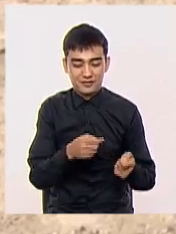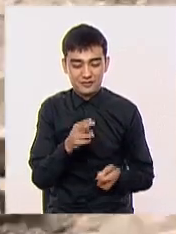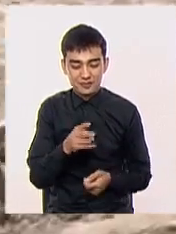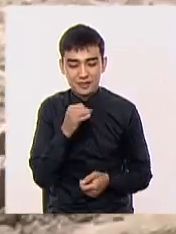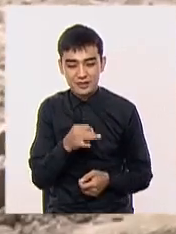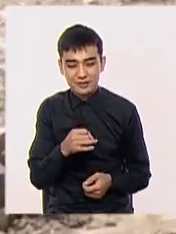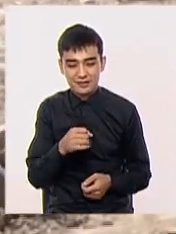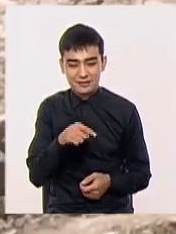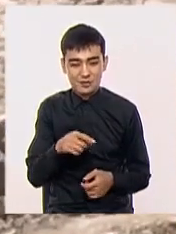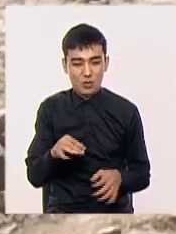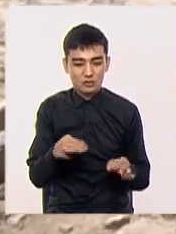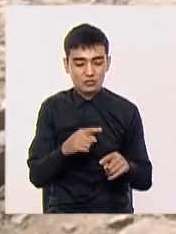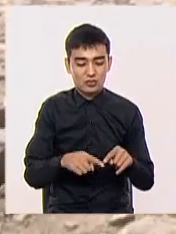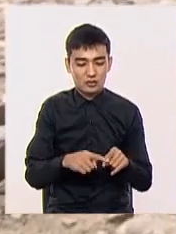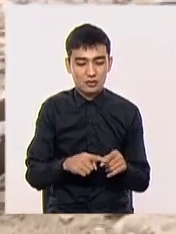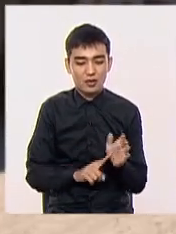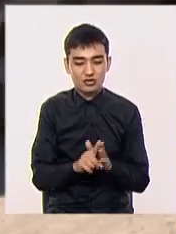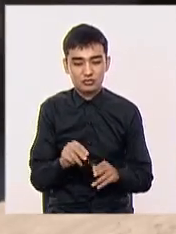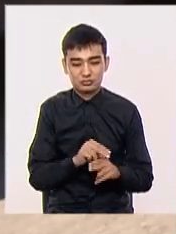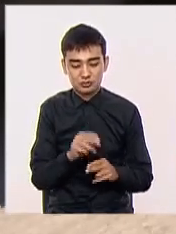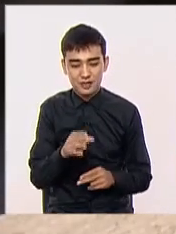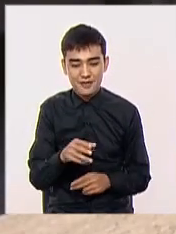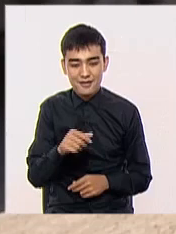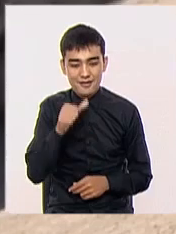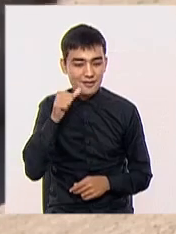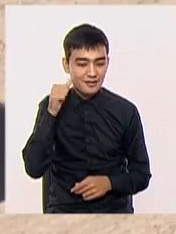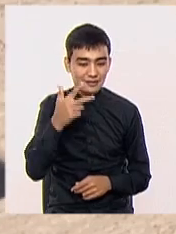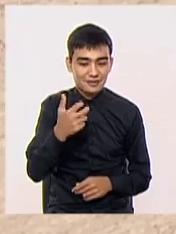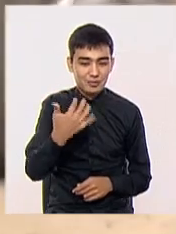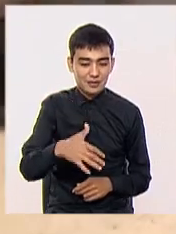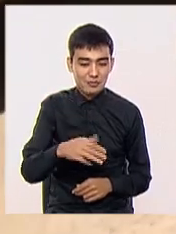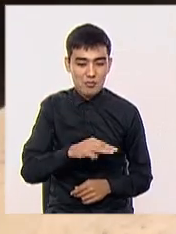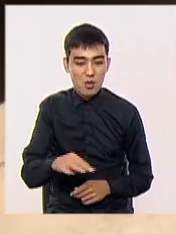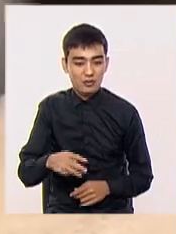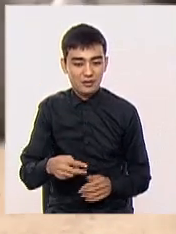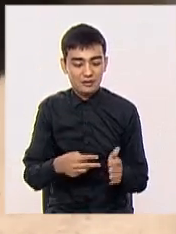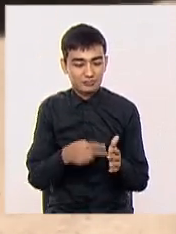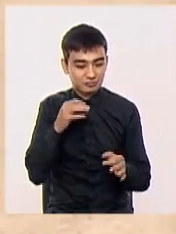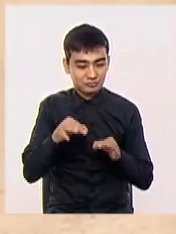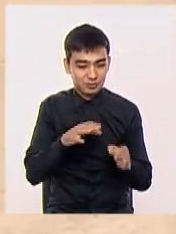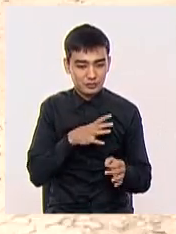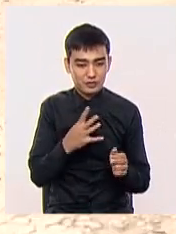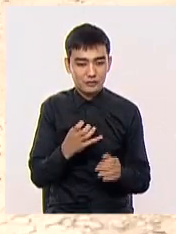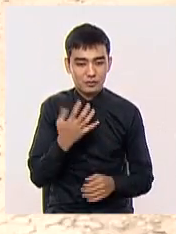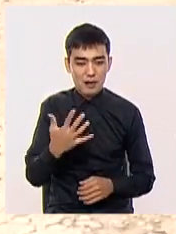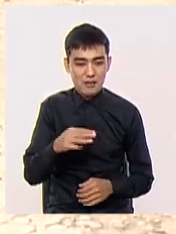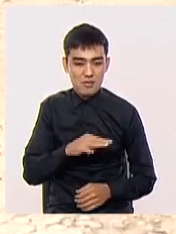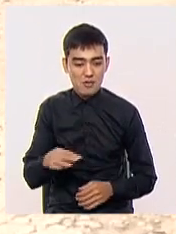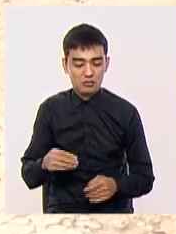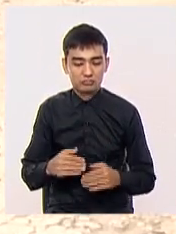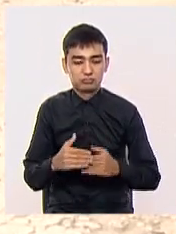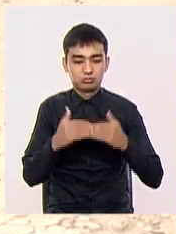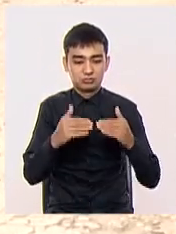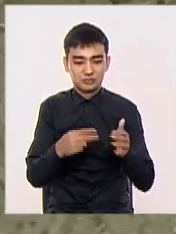биыл күзде басталады дейді. Айтуынша, былтыр 350 миллион теңге болған жобаның құны 905 миллионға қымбаттаған.